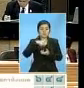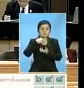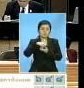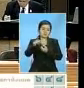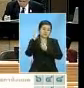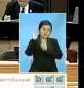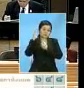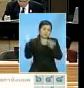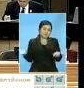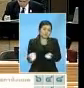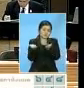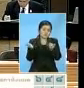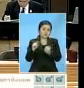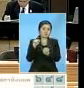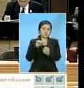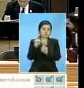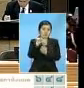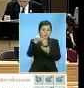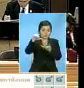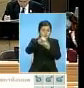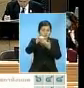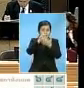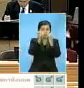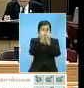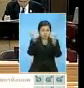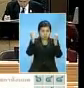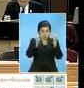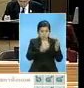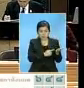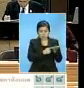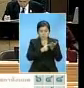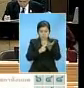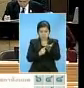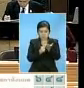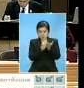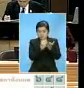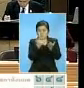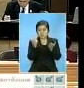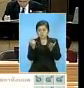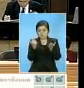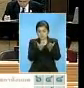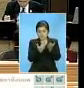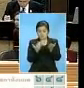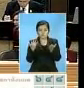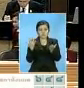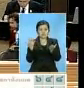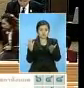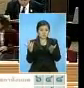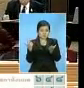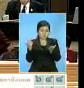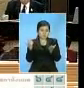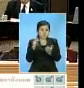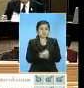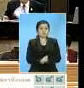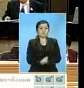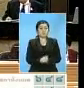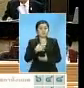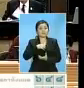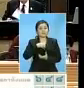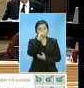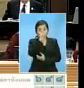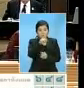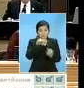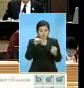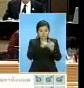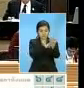างแก้ไขรัฐธรรมนูญทั้ง3ฉบับอยากเรียนท่านประธานอย่างนี้ครับประเทศไทยของเรามี